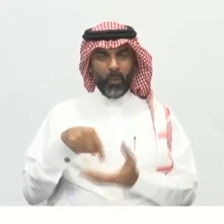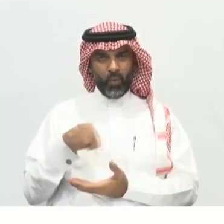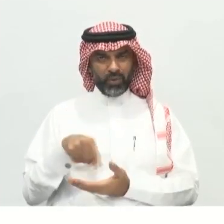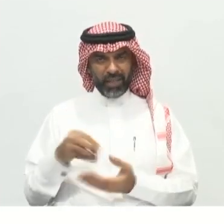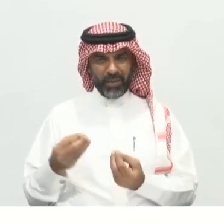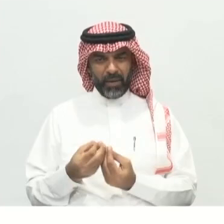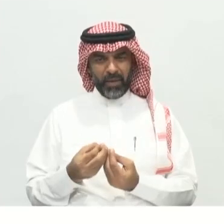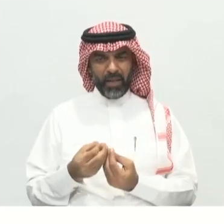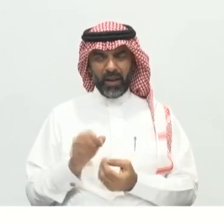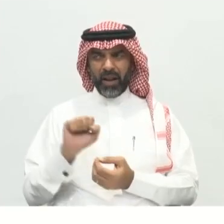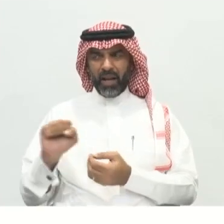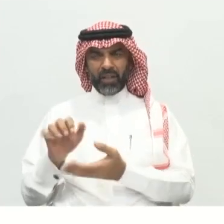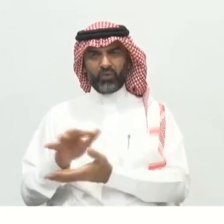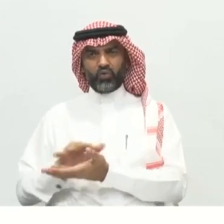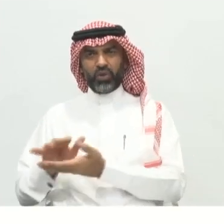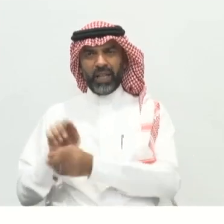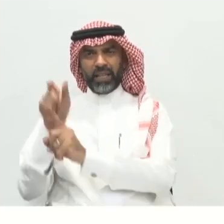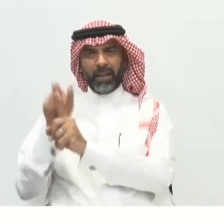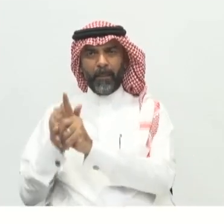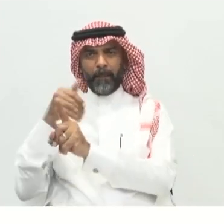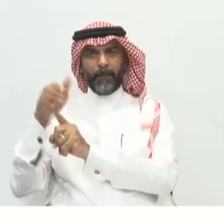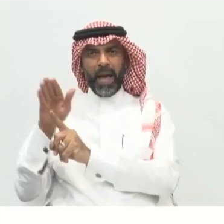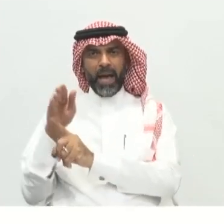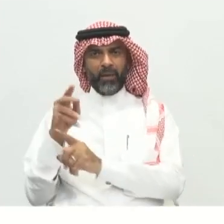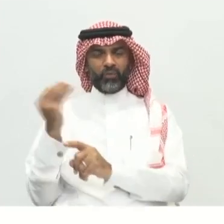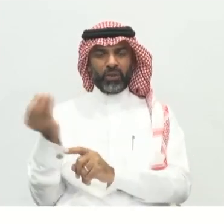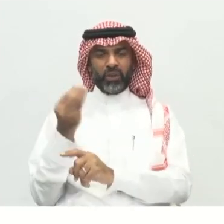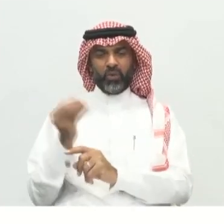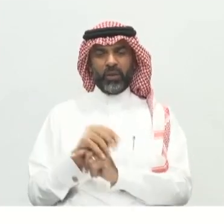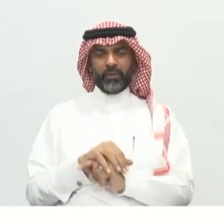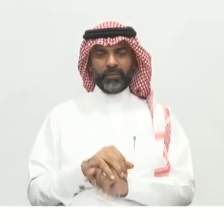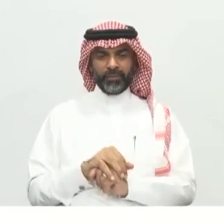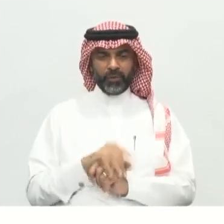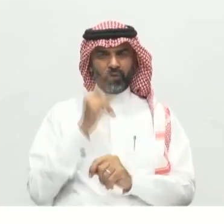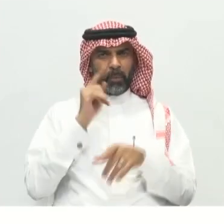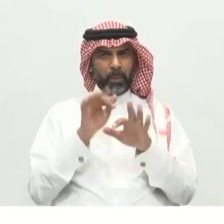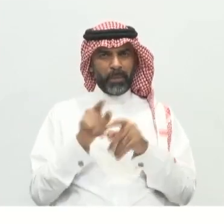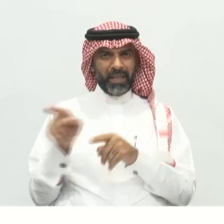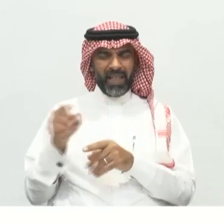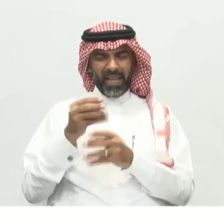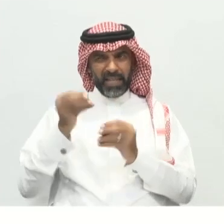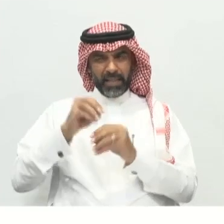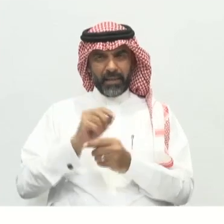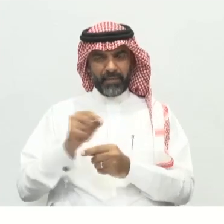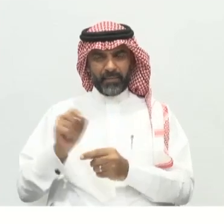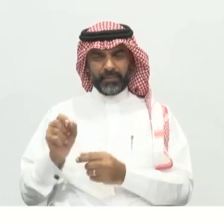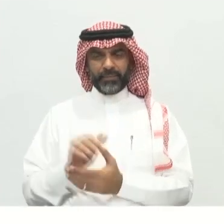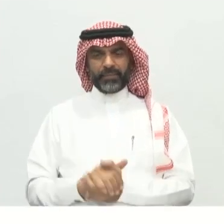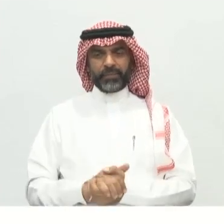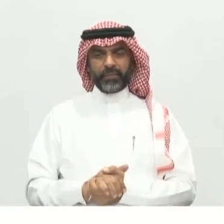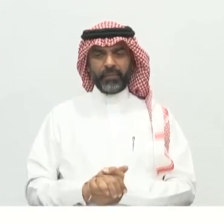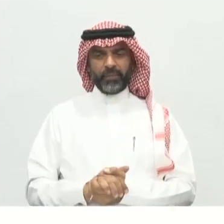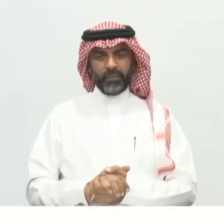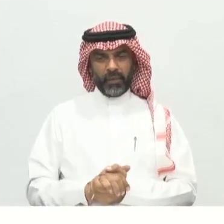لمشكله البائع المتجول من خلال اكمال المقطع البرمجي التالي بحيث يتم انتقاء متغيرات القرار